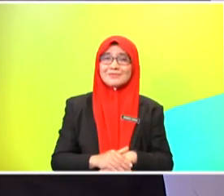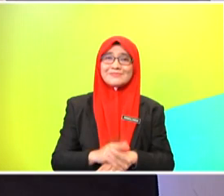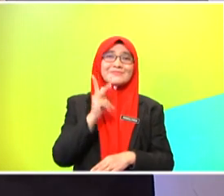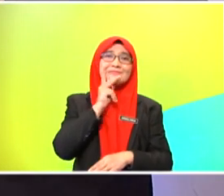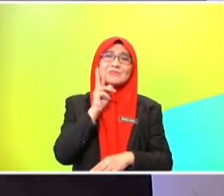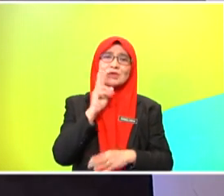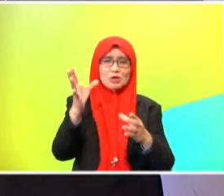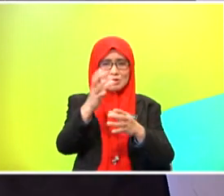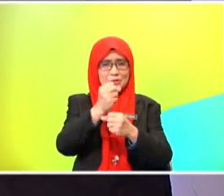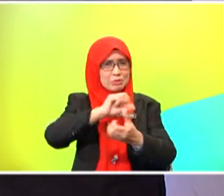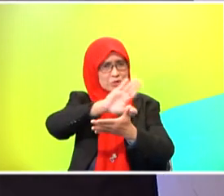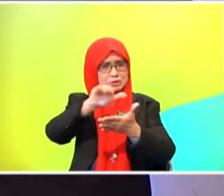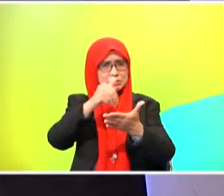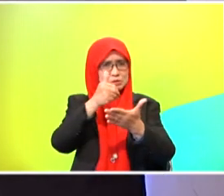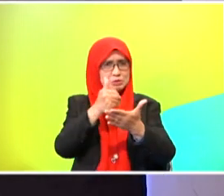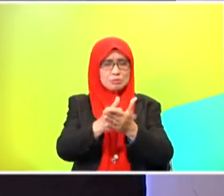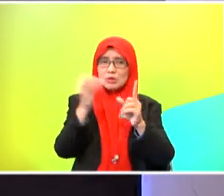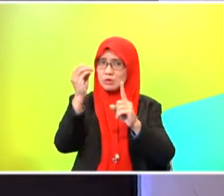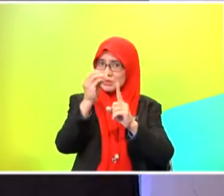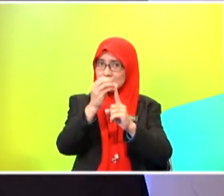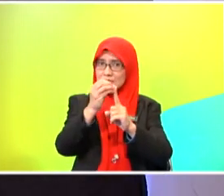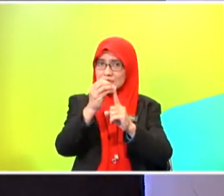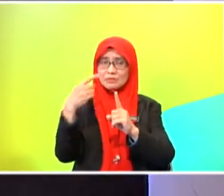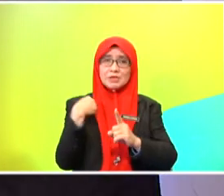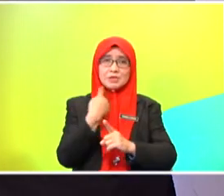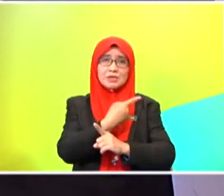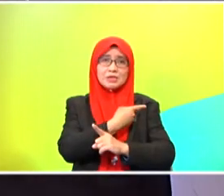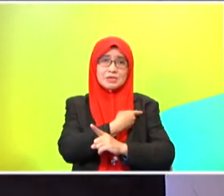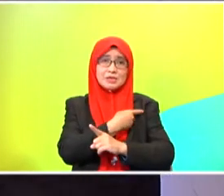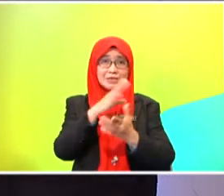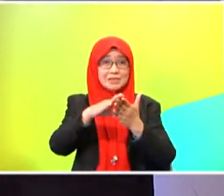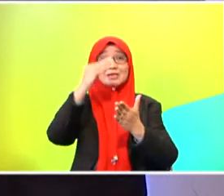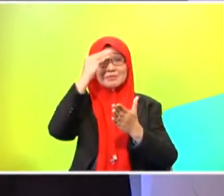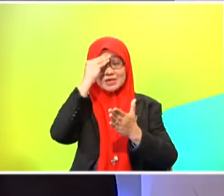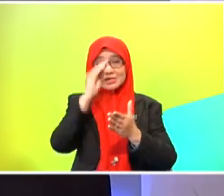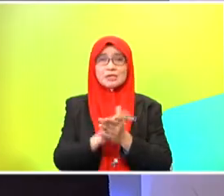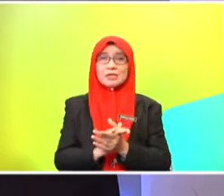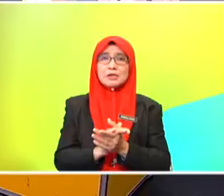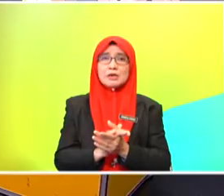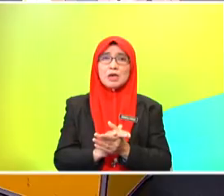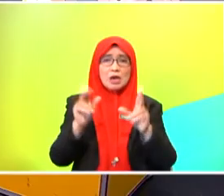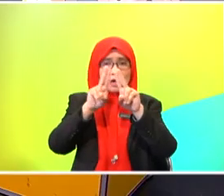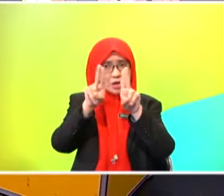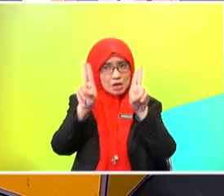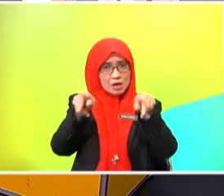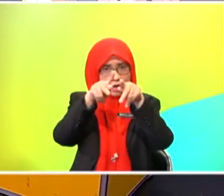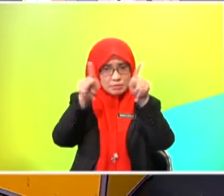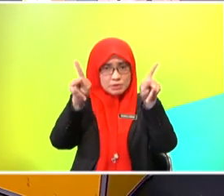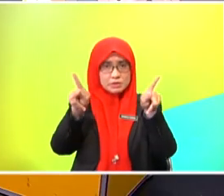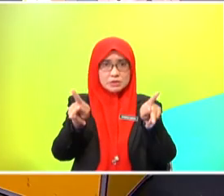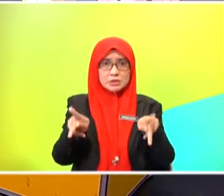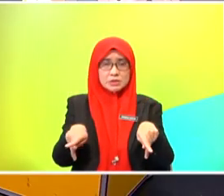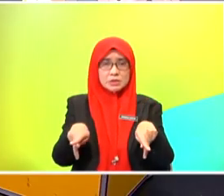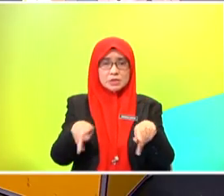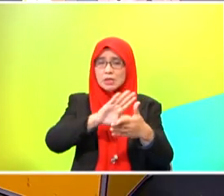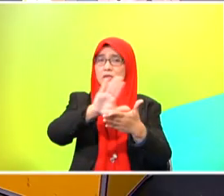semua objektif yang telah kita target. Kita sasarkan tadi. Dan mungkin pentaksiran keseluruhan untuk Ria punya prestasi